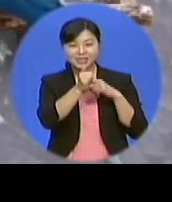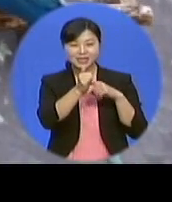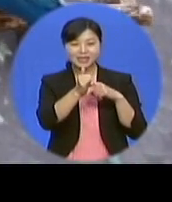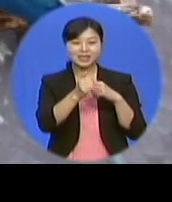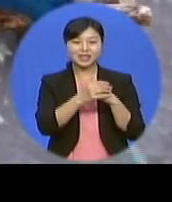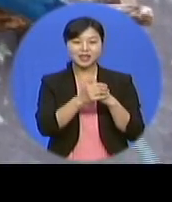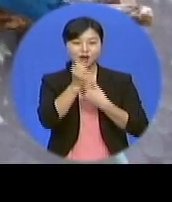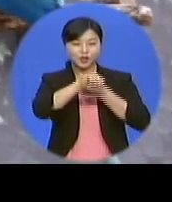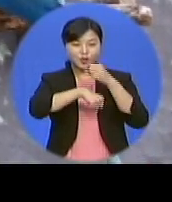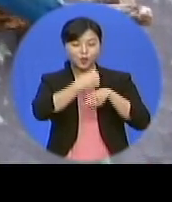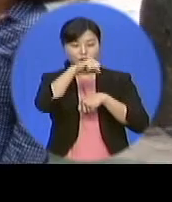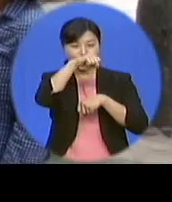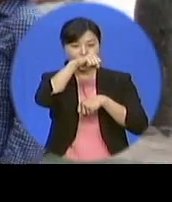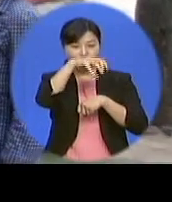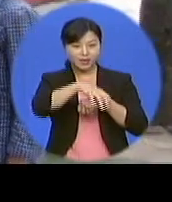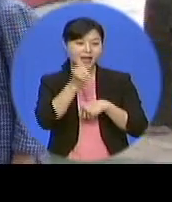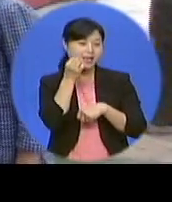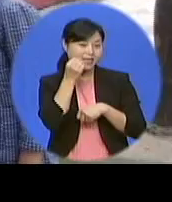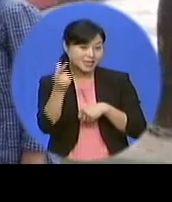있었습니다.